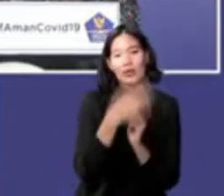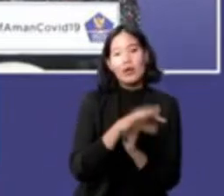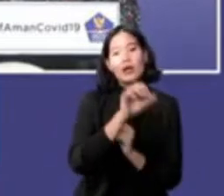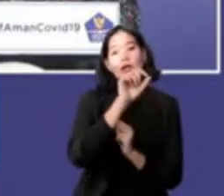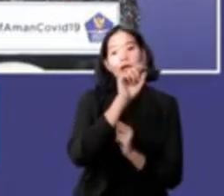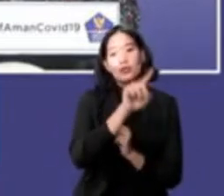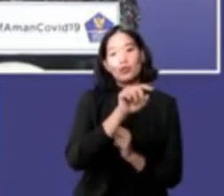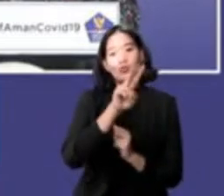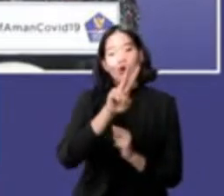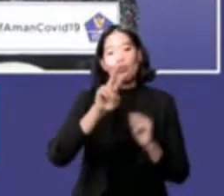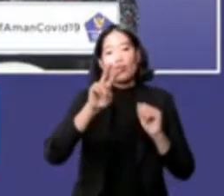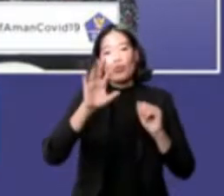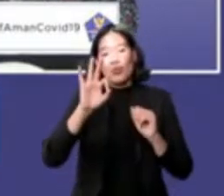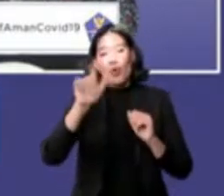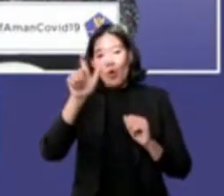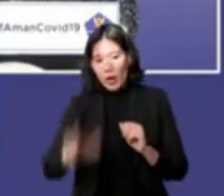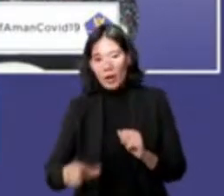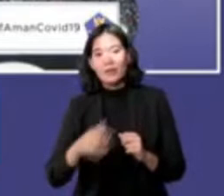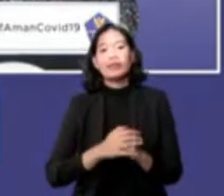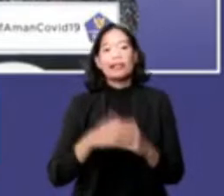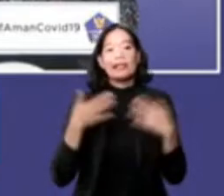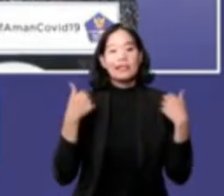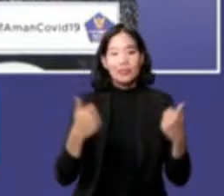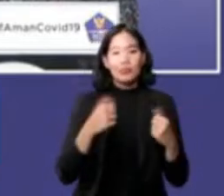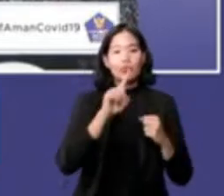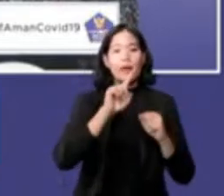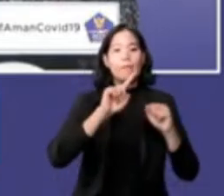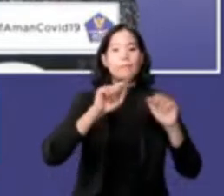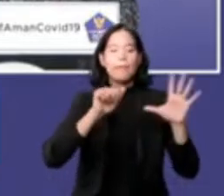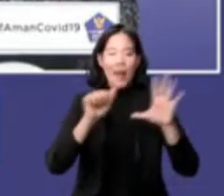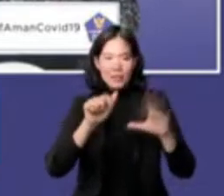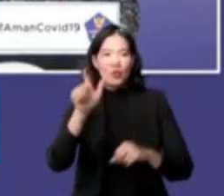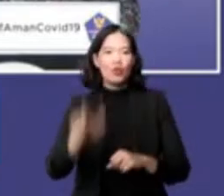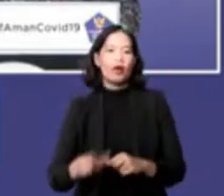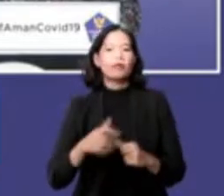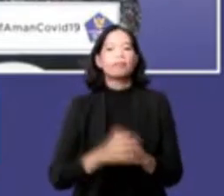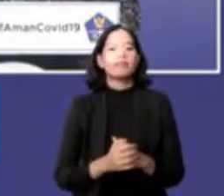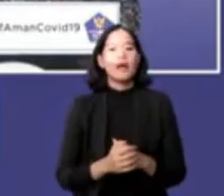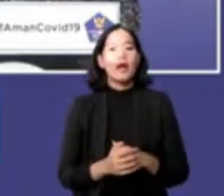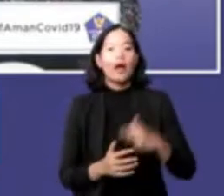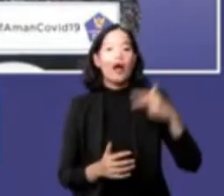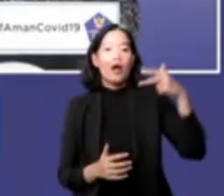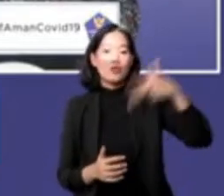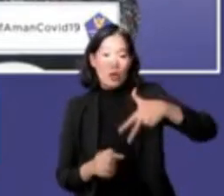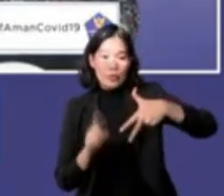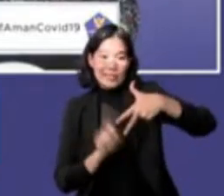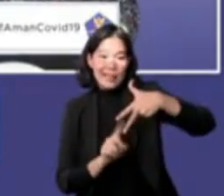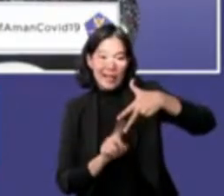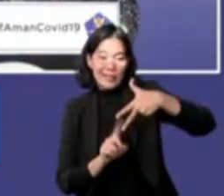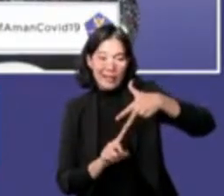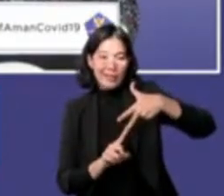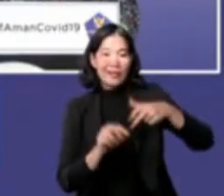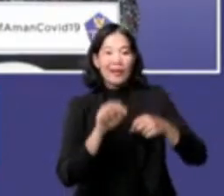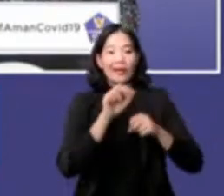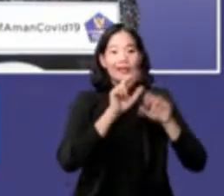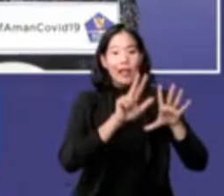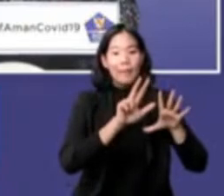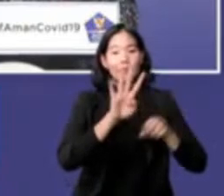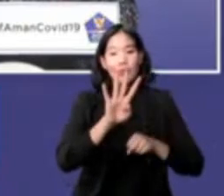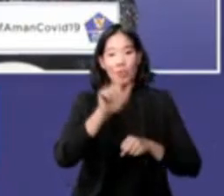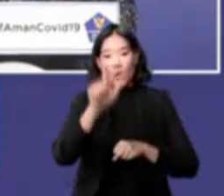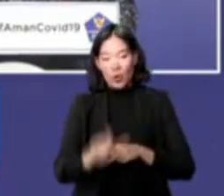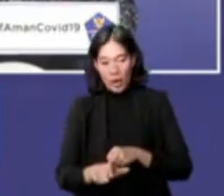126 orang dan sembuh 16 orang. Sulawesi Selatan melaporkan kasus baru